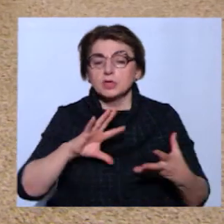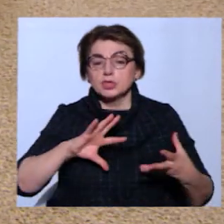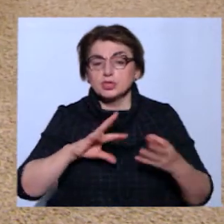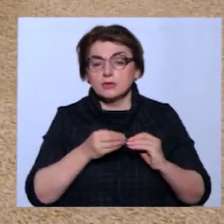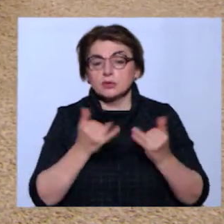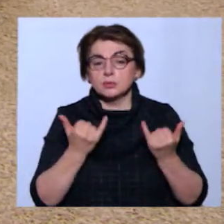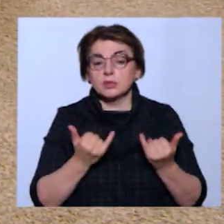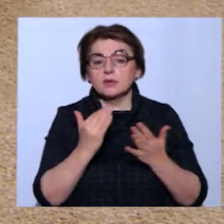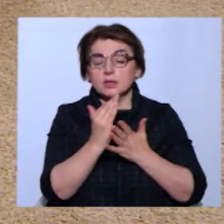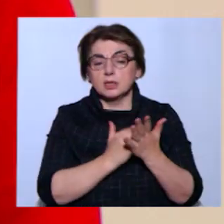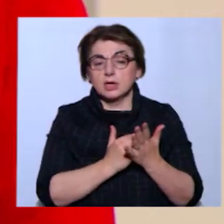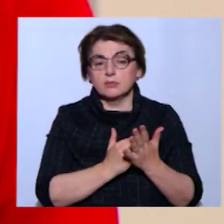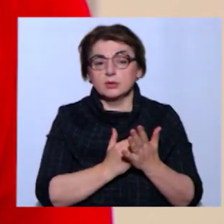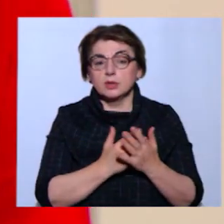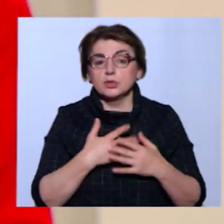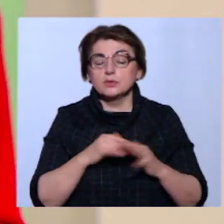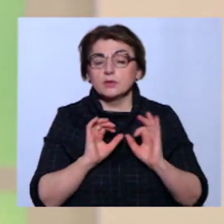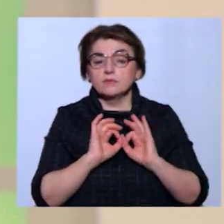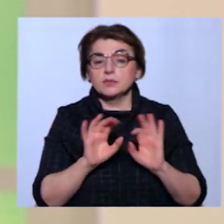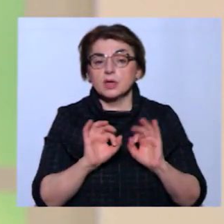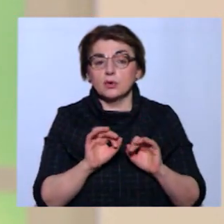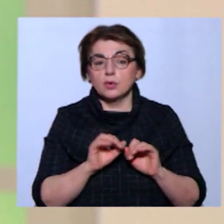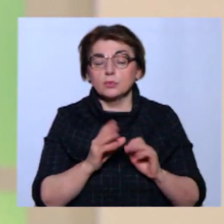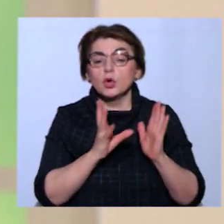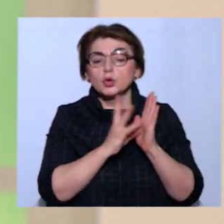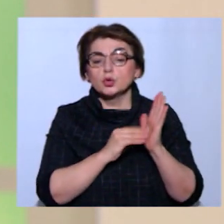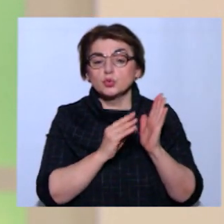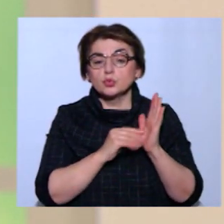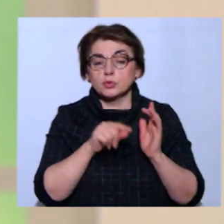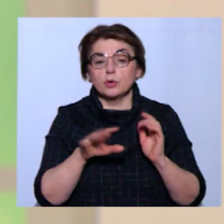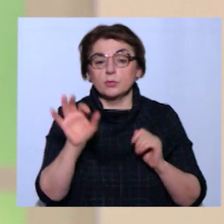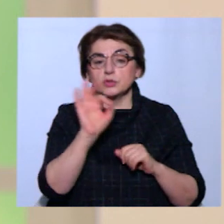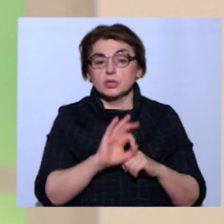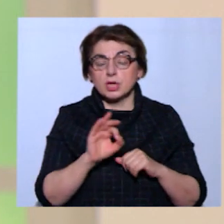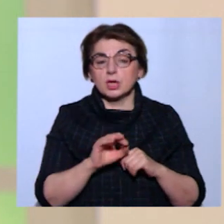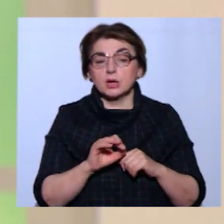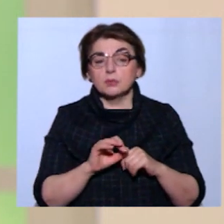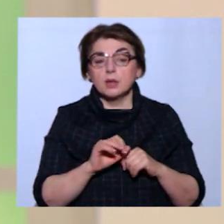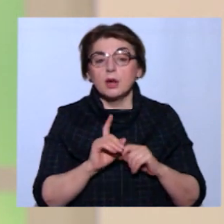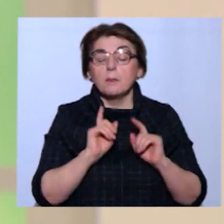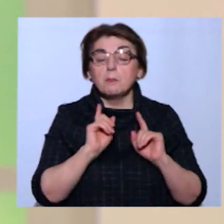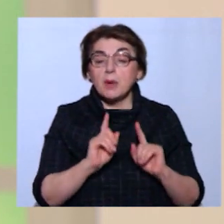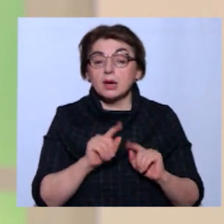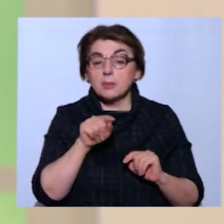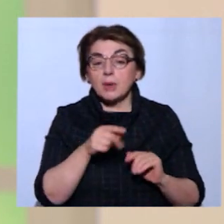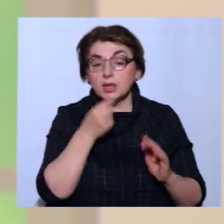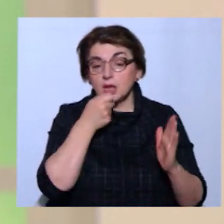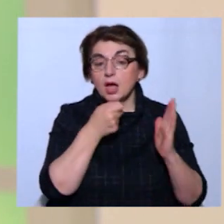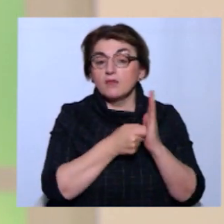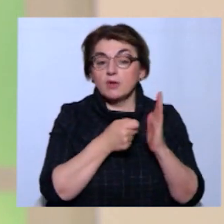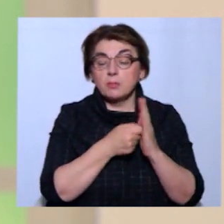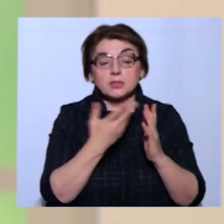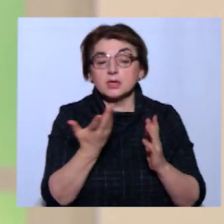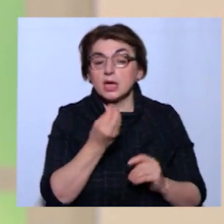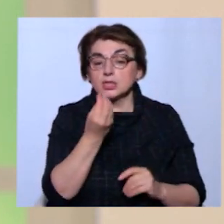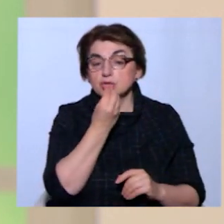ჩვენი დღევანდელი გაკვეთილი. ჩვენ დღეს ვისაუბრეთ ძუძუმწოვრებზე ისევ, მაგრამ ვისაუბრეთ მათ კვებაზე, თუ რით